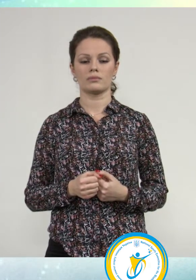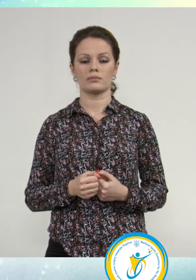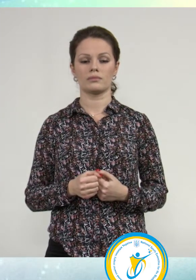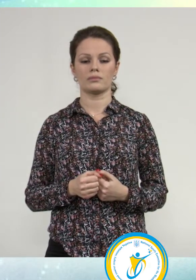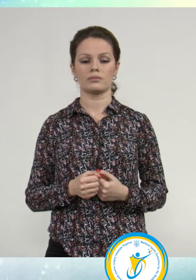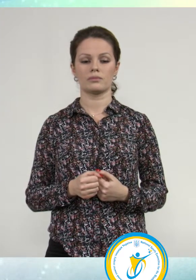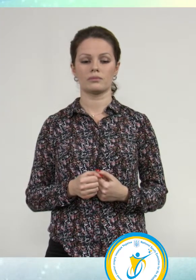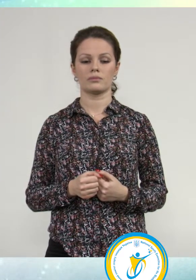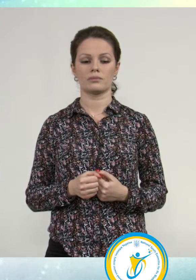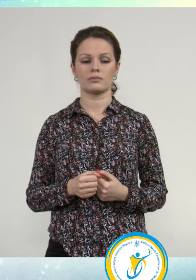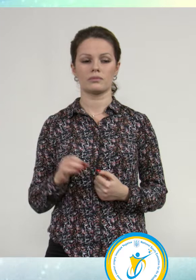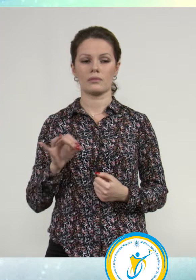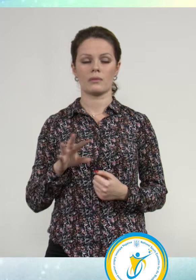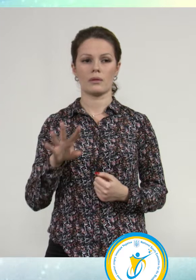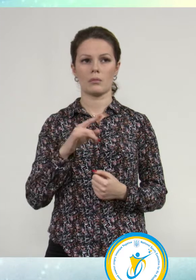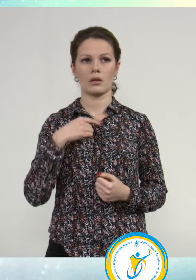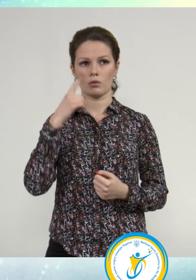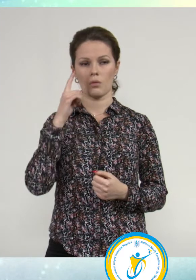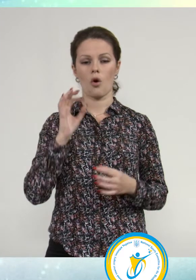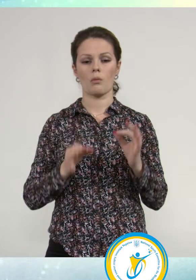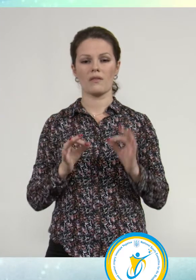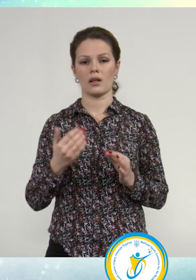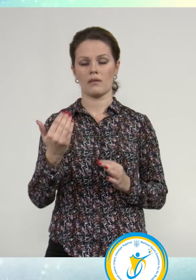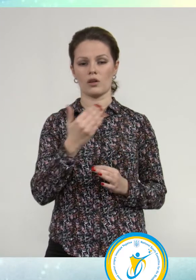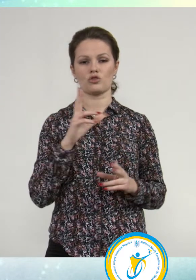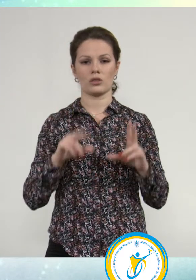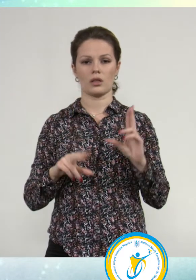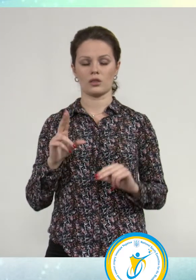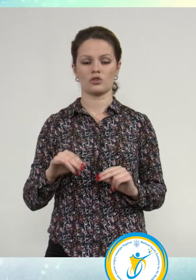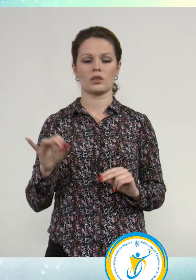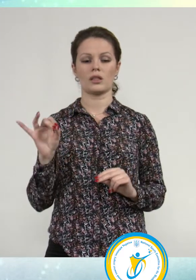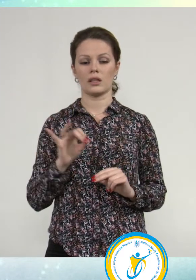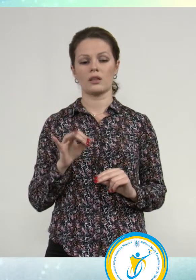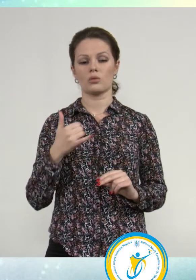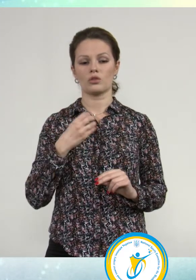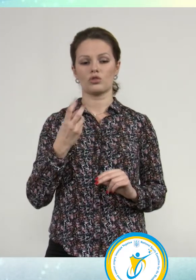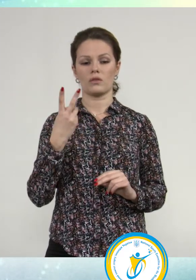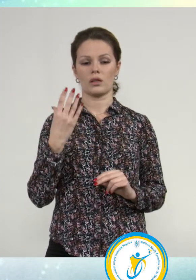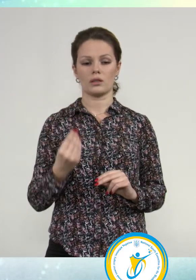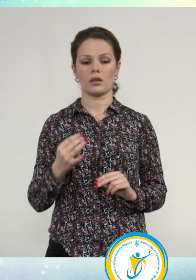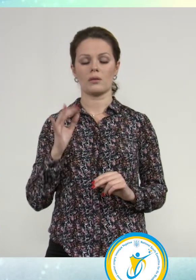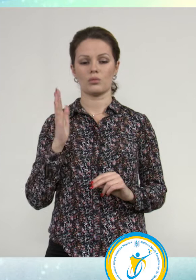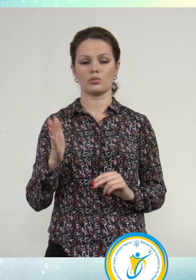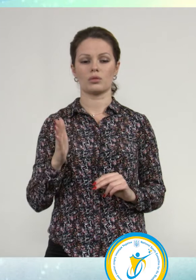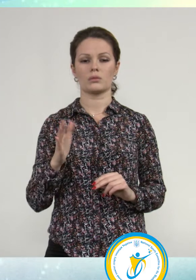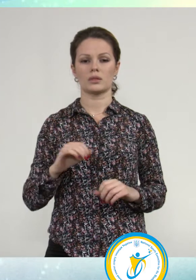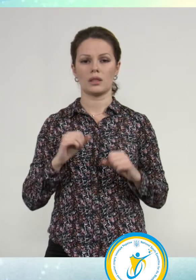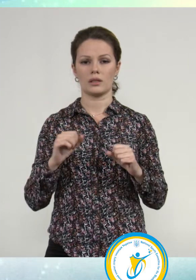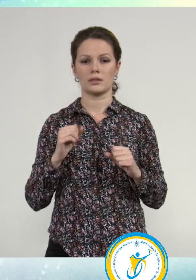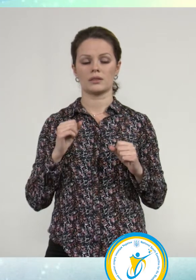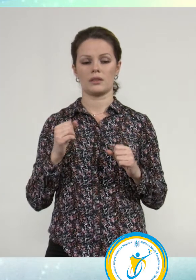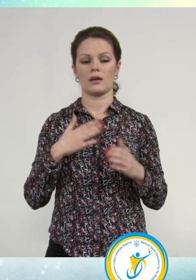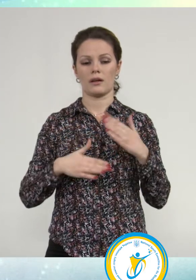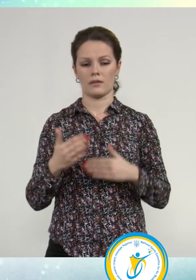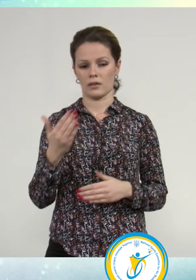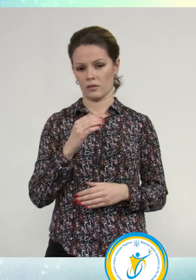И мы, я думаю, что оправдали ваши надежды. И еще у нас 2 дня, и будем стараться радовать